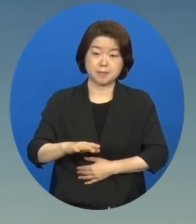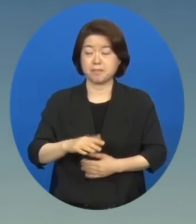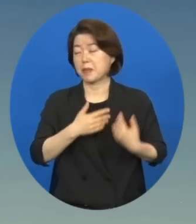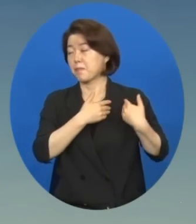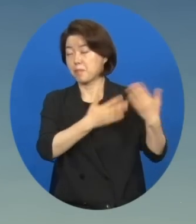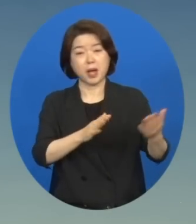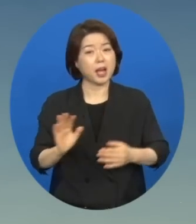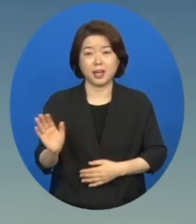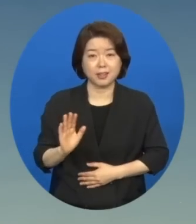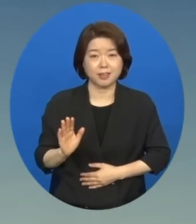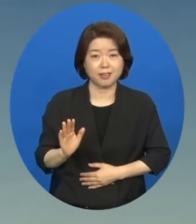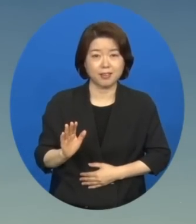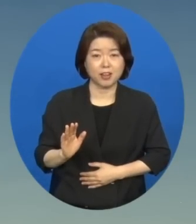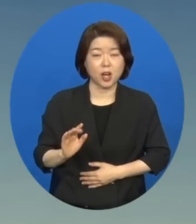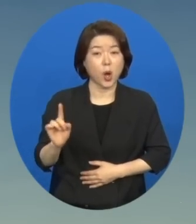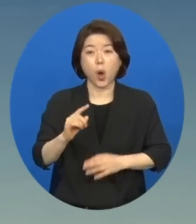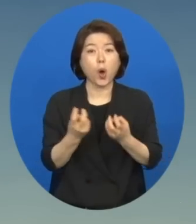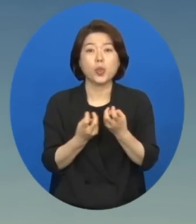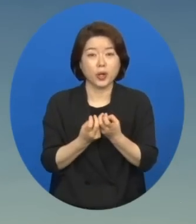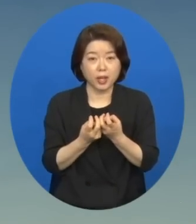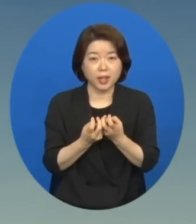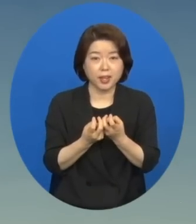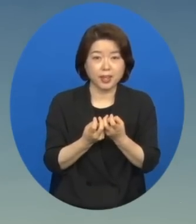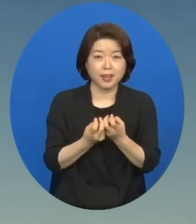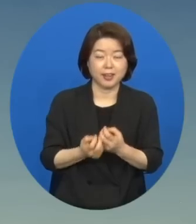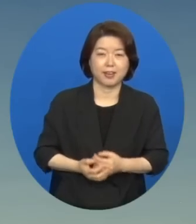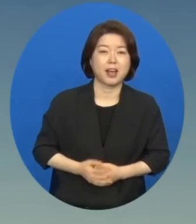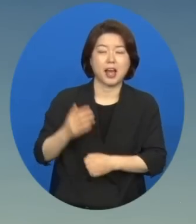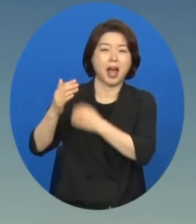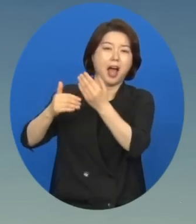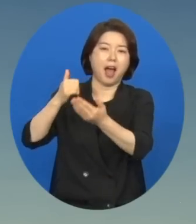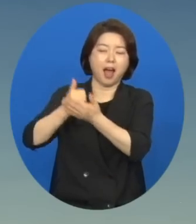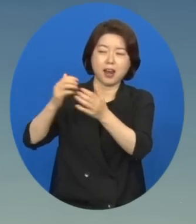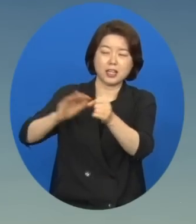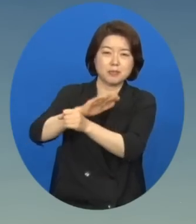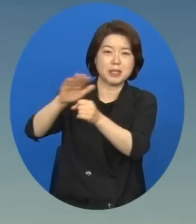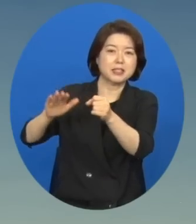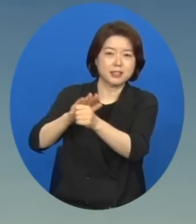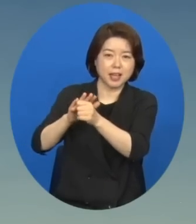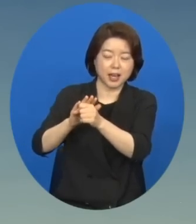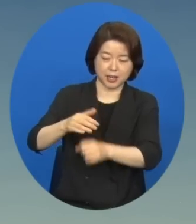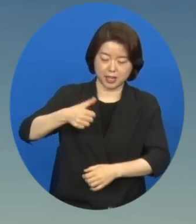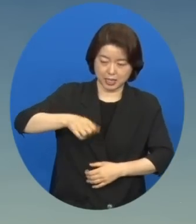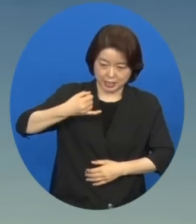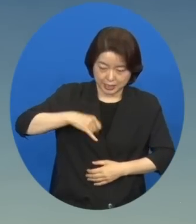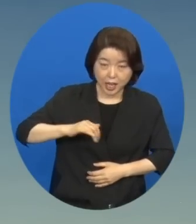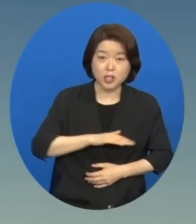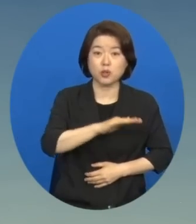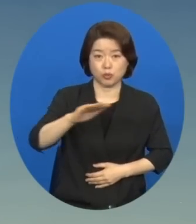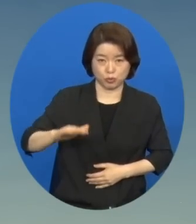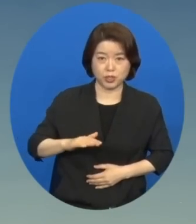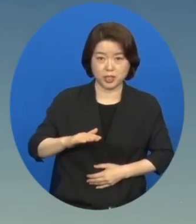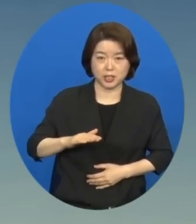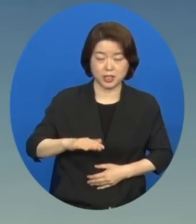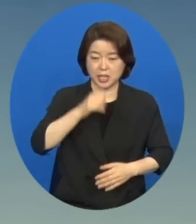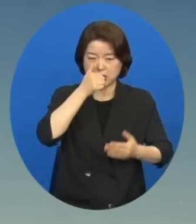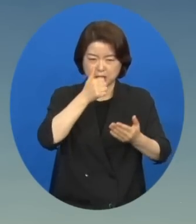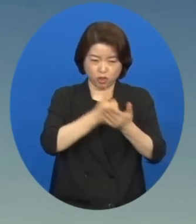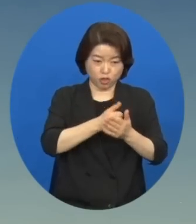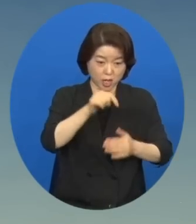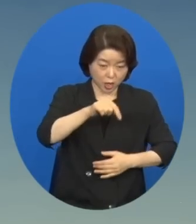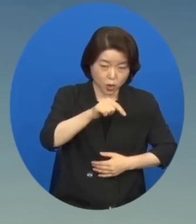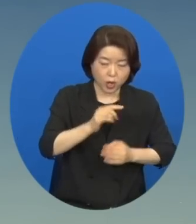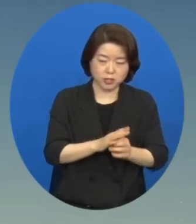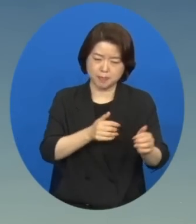않으세요. 어떻게 가만두지 아니하시냐면, 하나님의 사랑하는 자녀인 우리가 죄에서 승리할